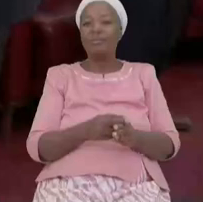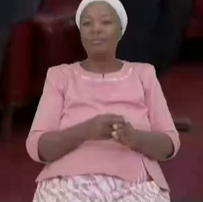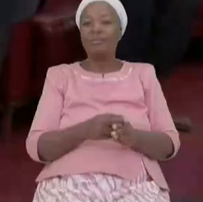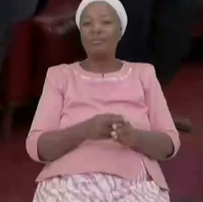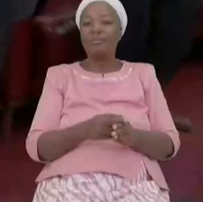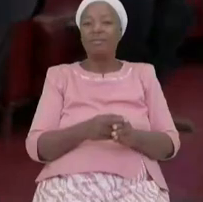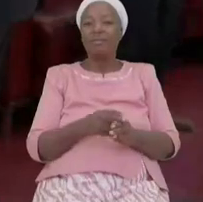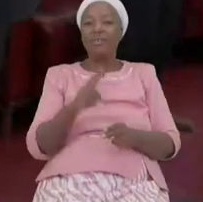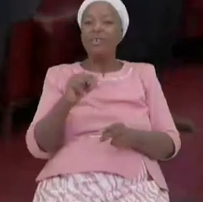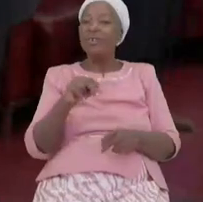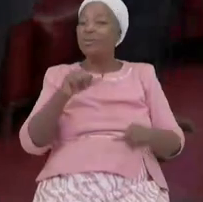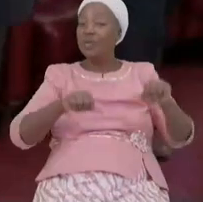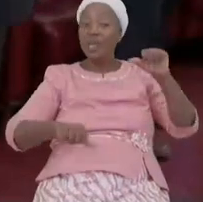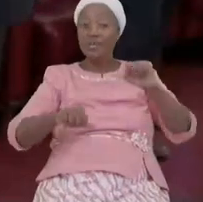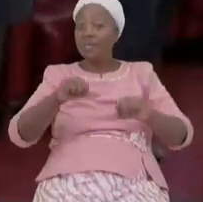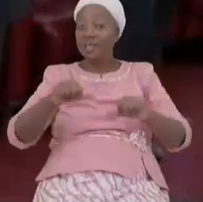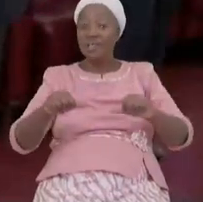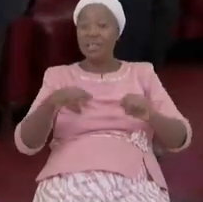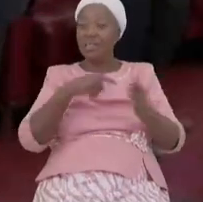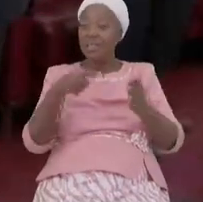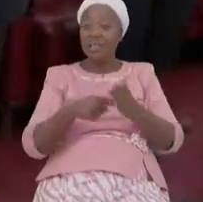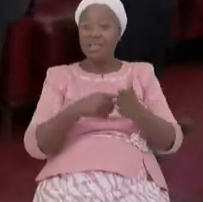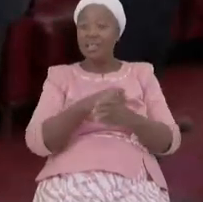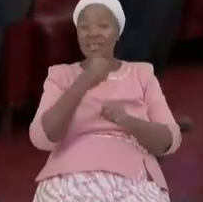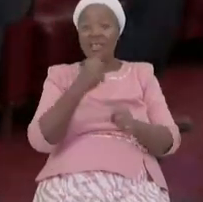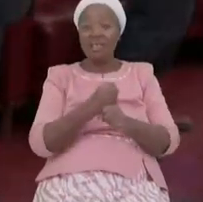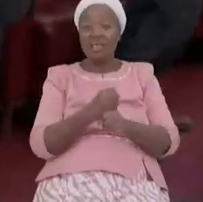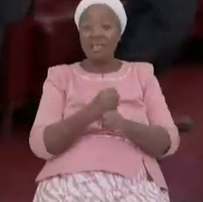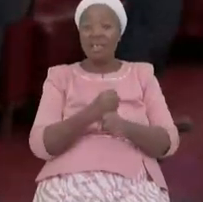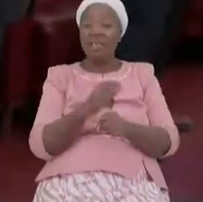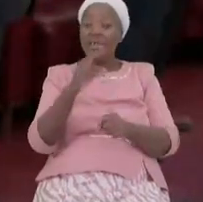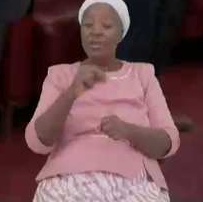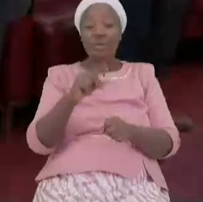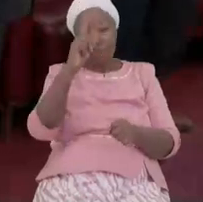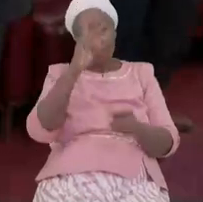Il n'y a plus de doute cette année. Pas d'incrédulité cette